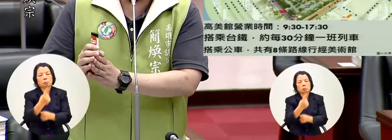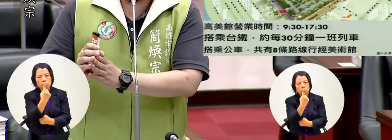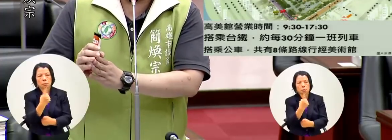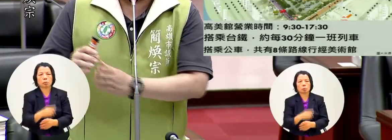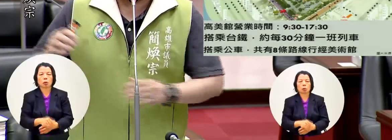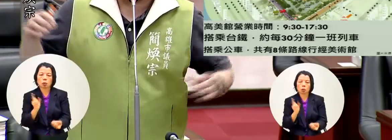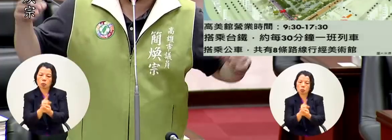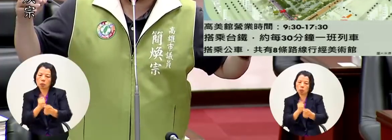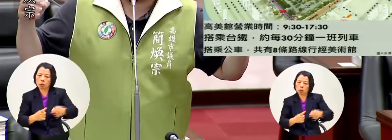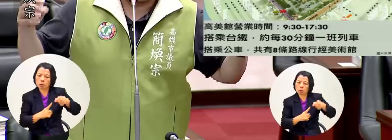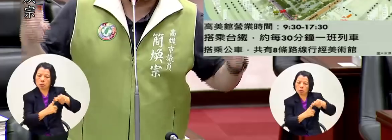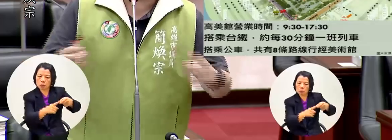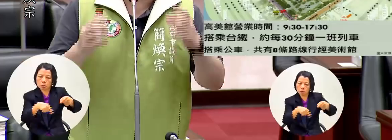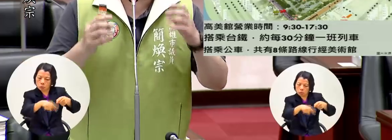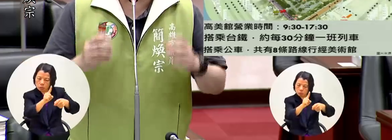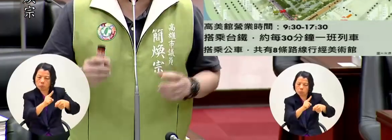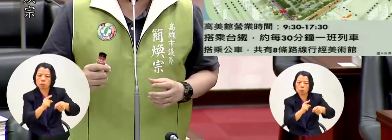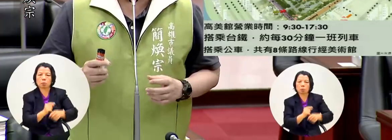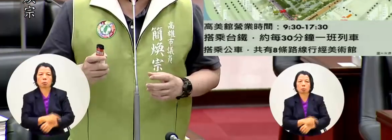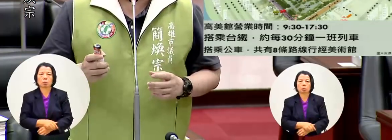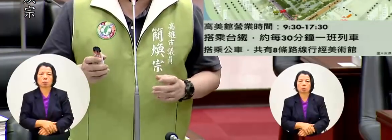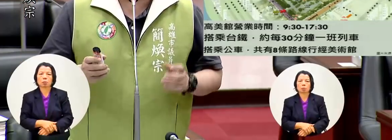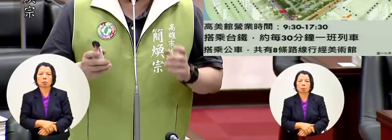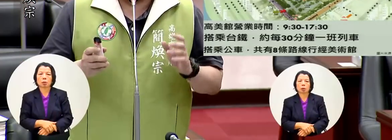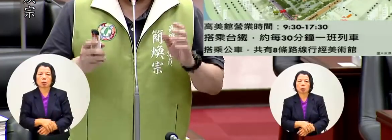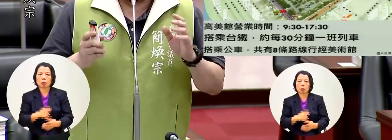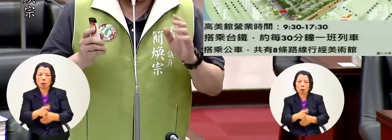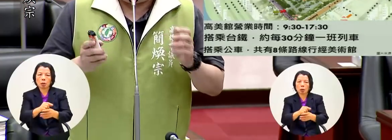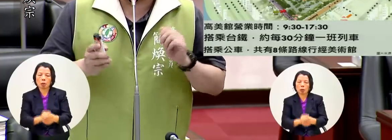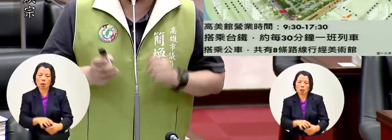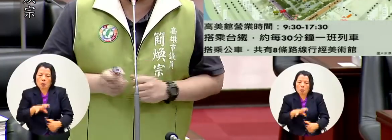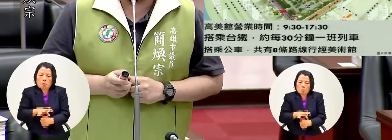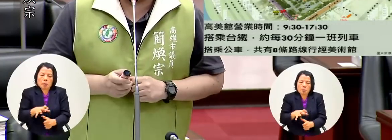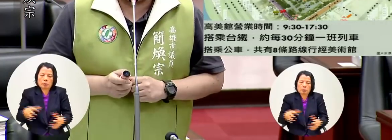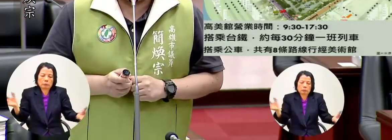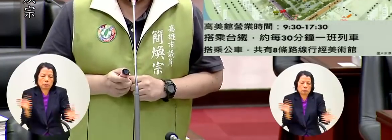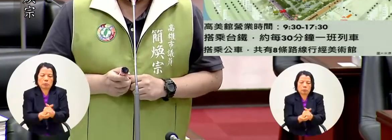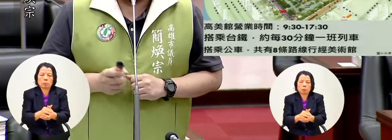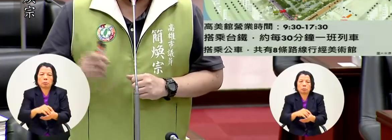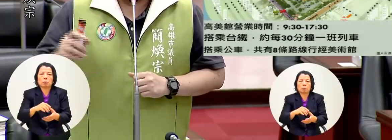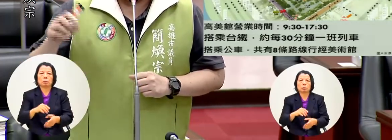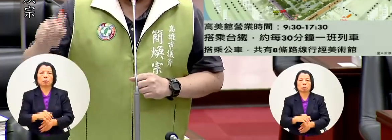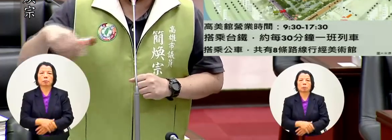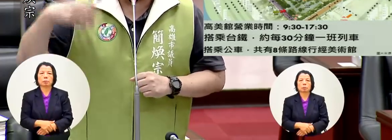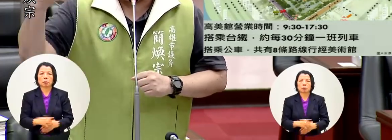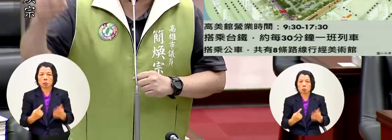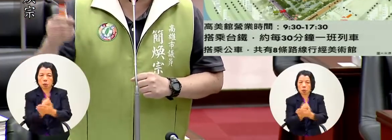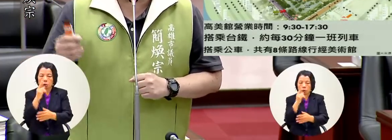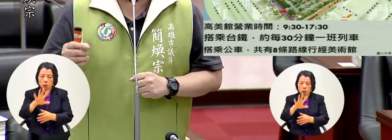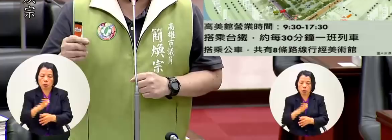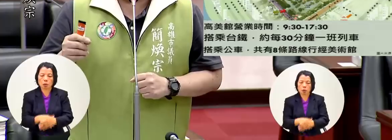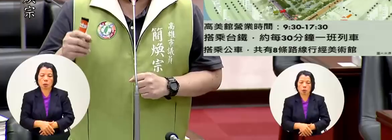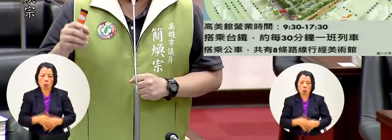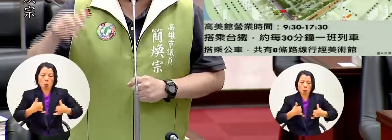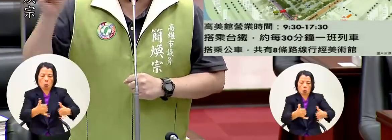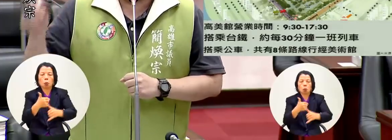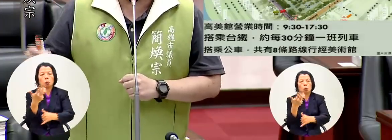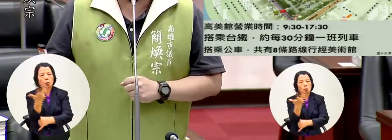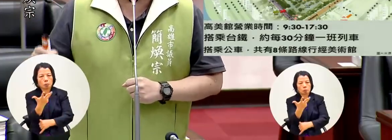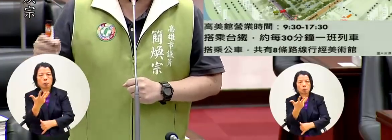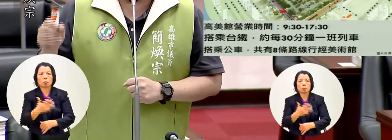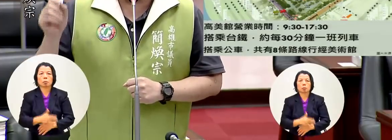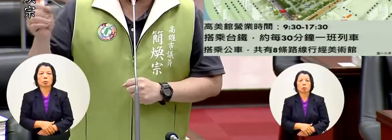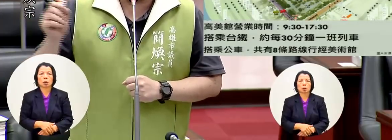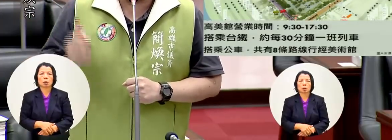其实勉强这样子把它加起来，就只有8条路线。那我们可以看一下哦，在我们